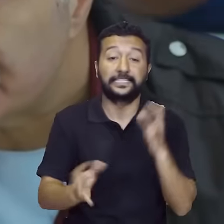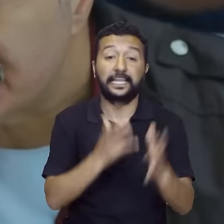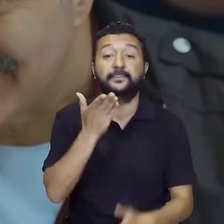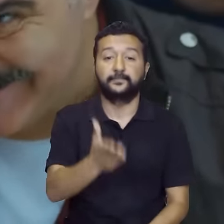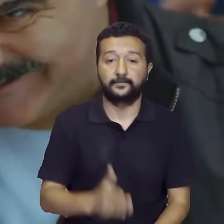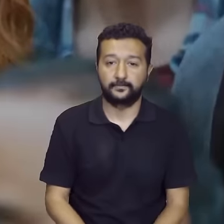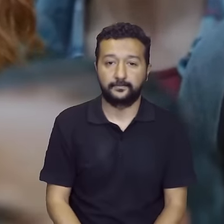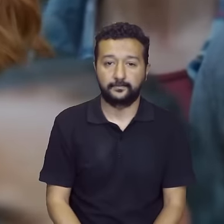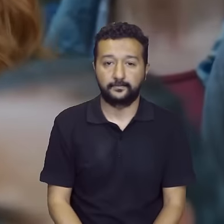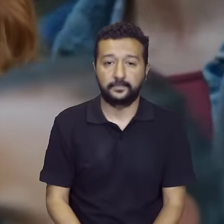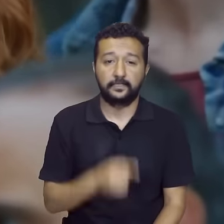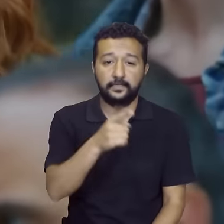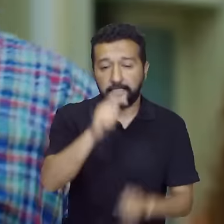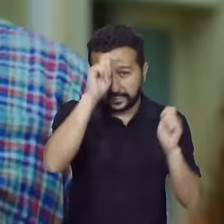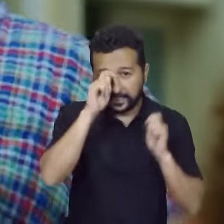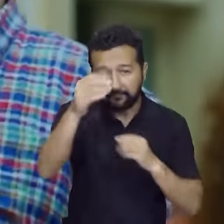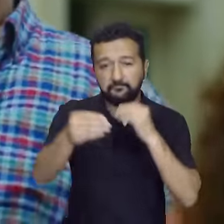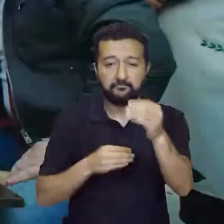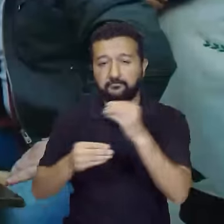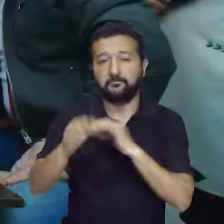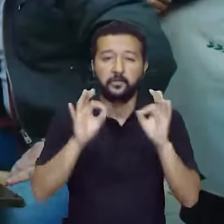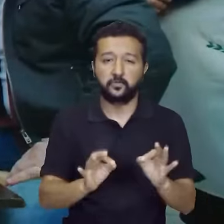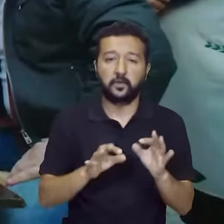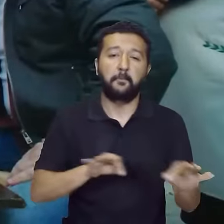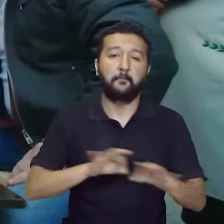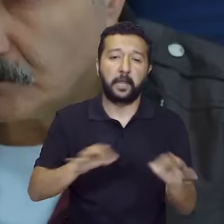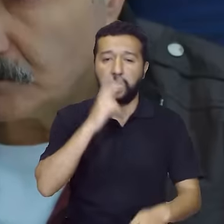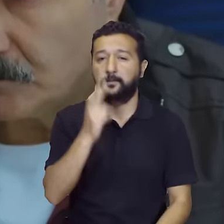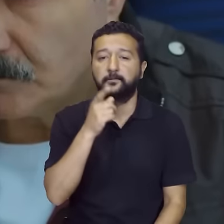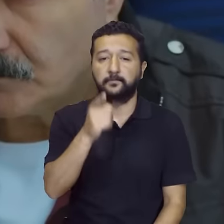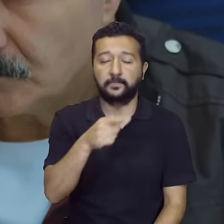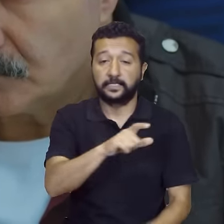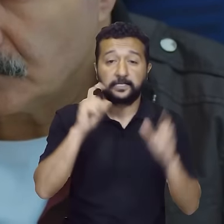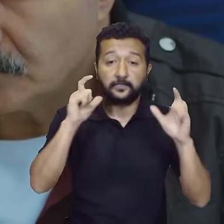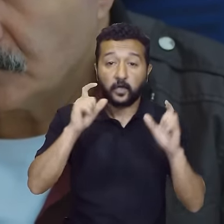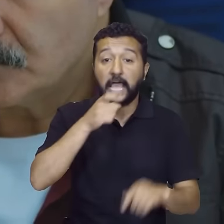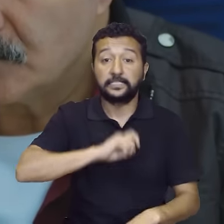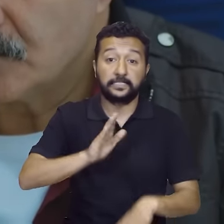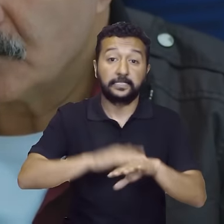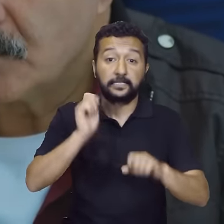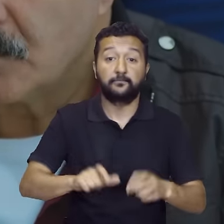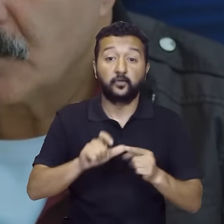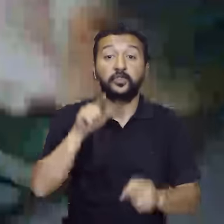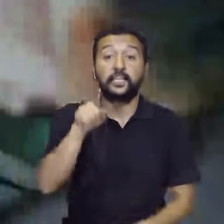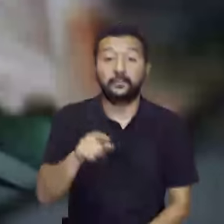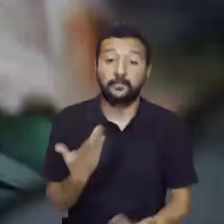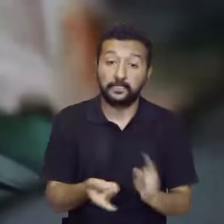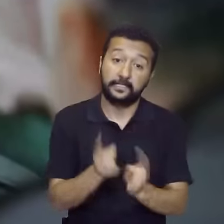yakarsın. Al tak gever külah. Sürekli tezgahtasın. Sigortalarım